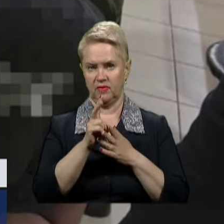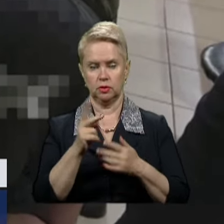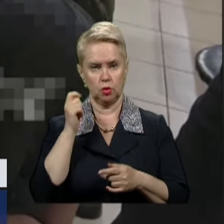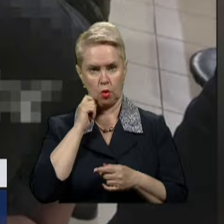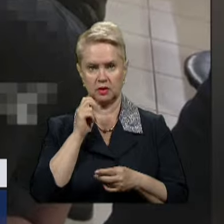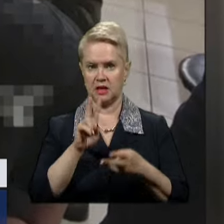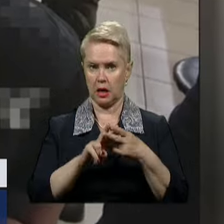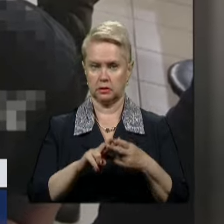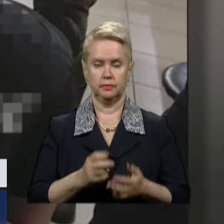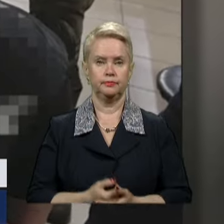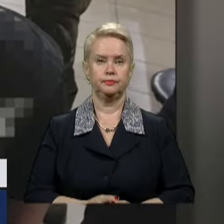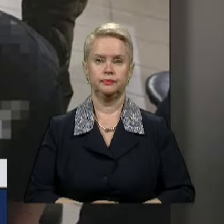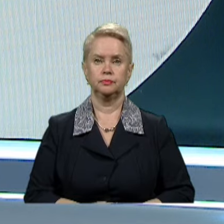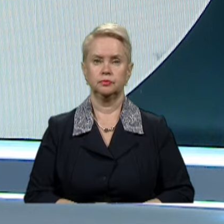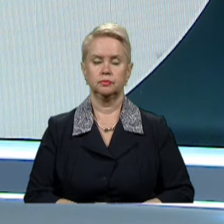12 років за ґратами.